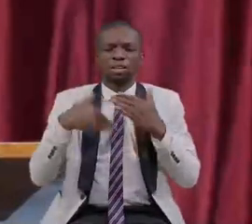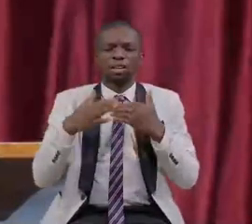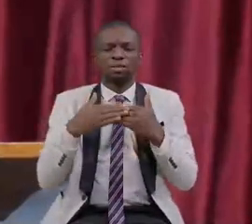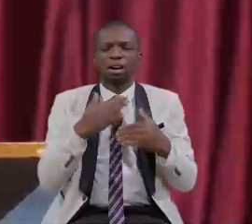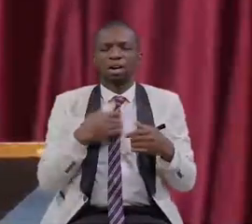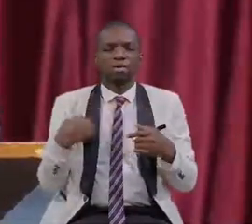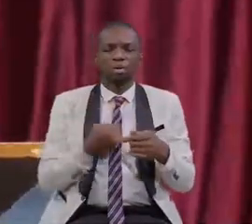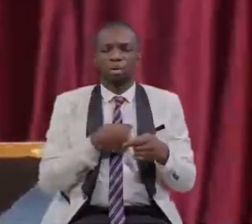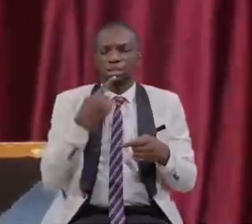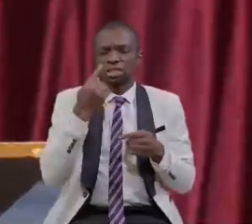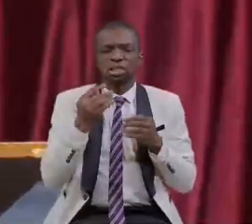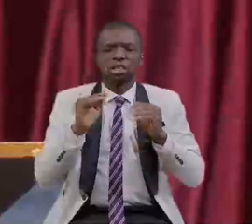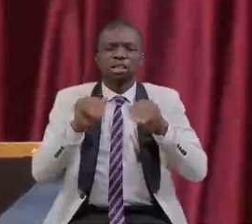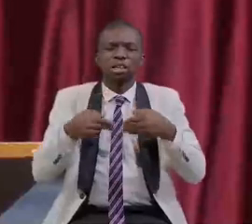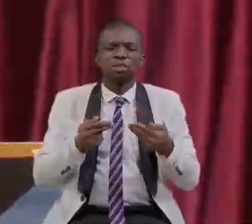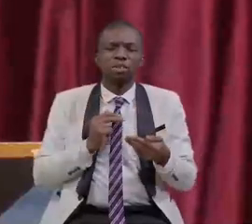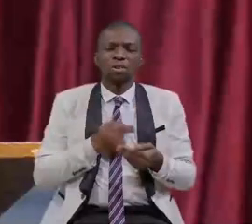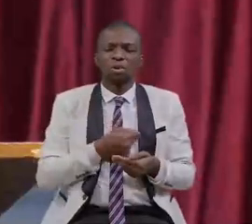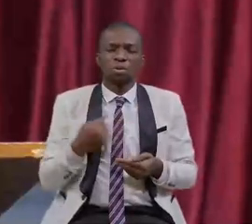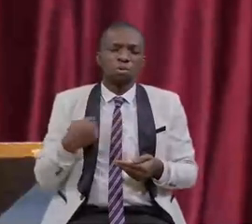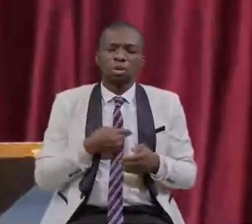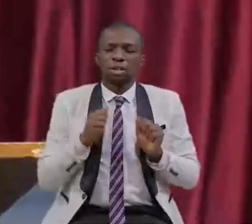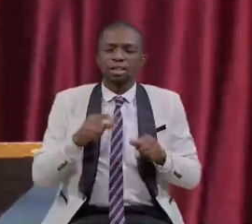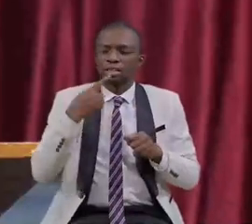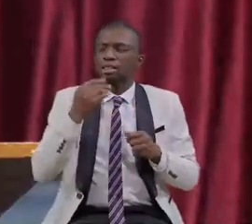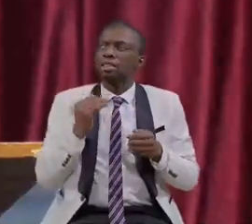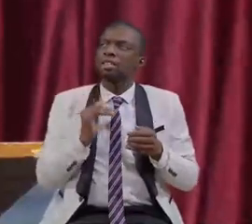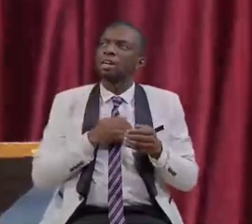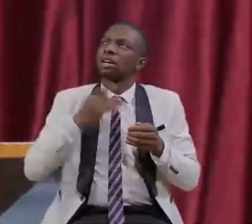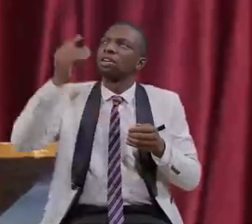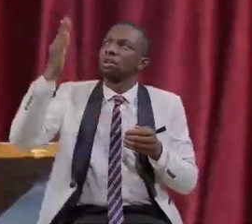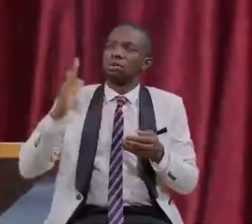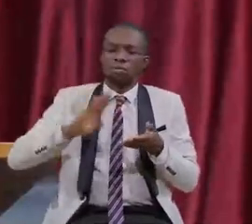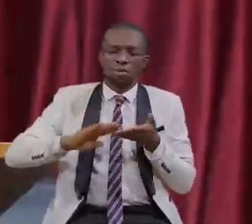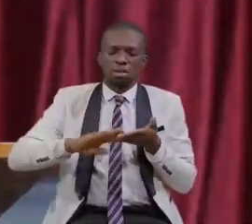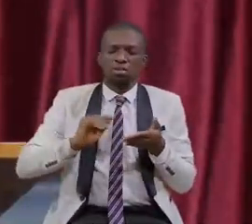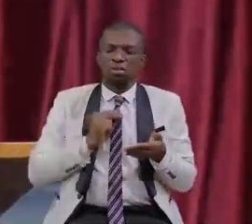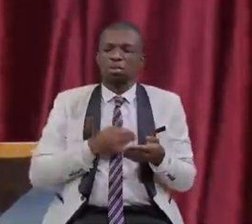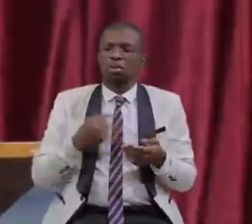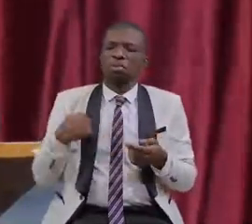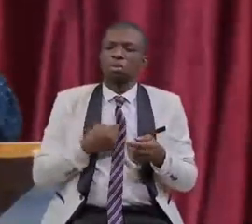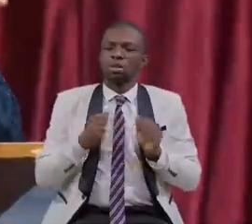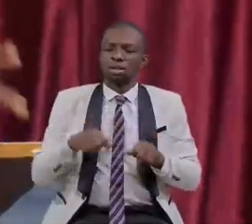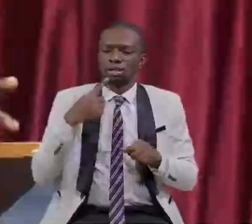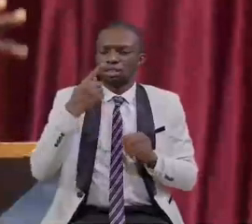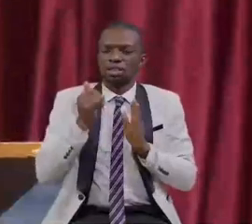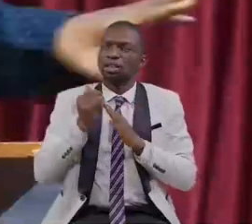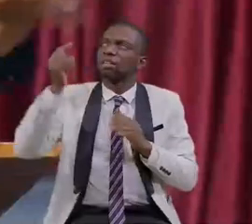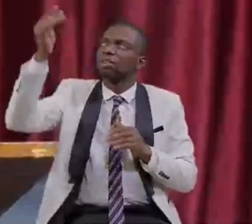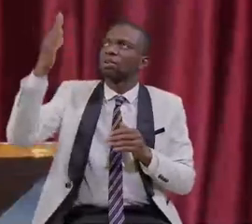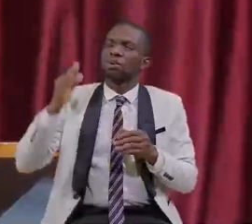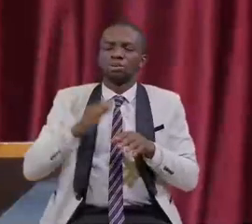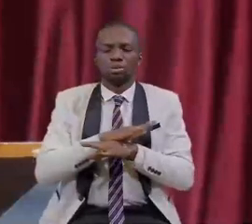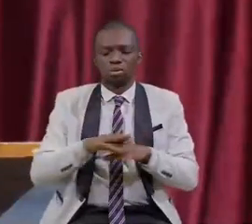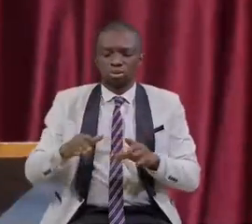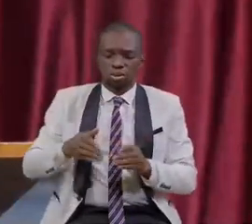on dit, nous pouvons le dire, donne-nous, nous pouvons le dire, pardonne-nous. Nous pouvons le dire, ne nous induis pas. On